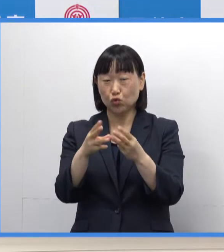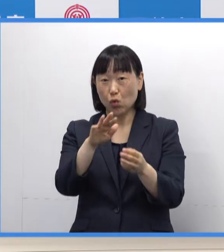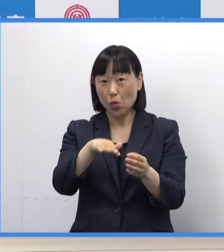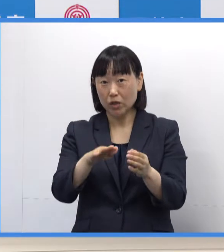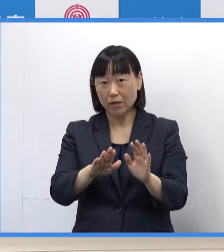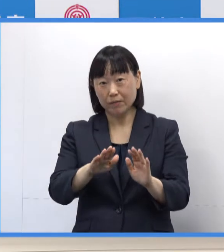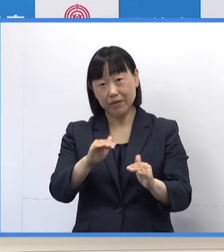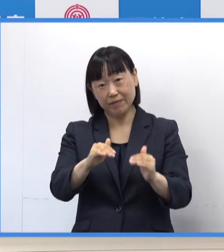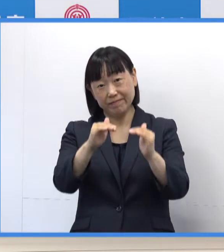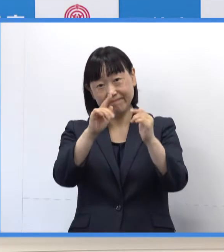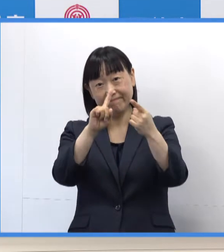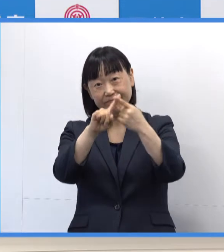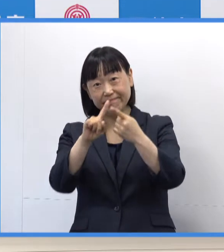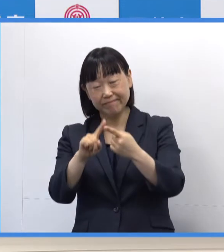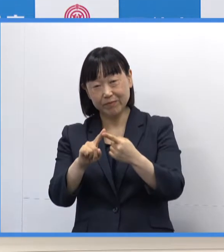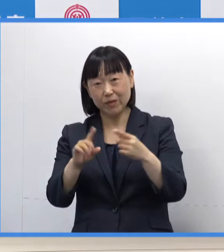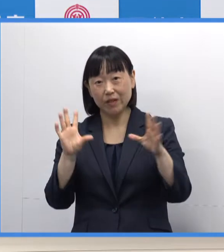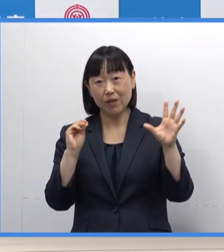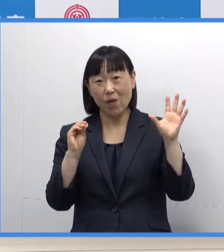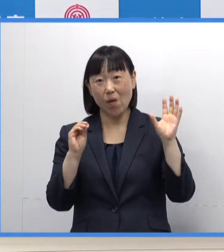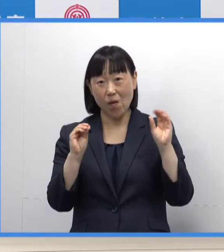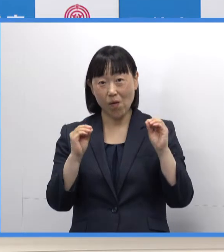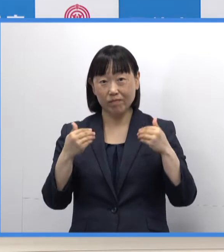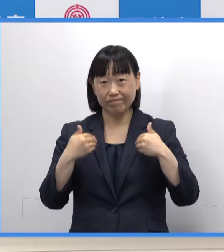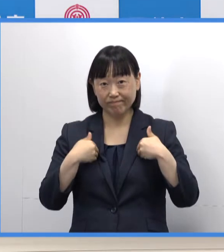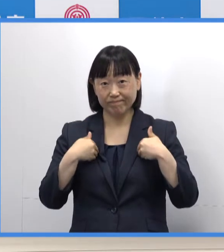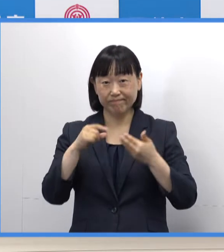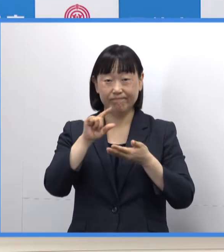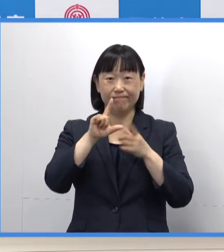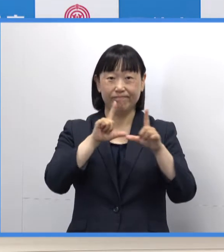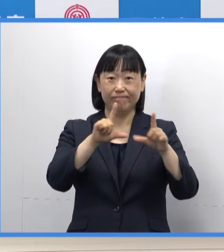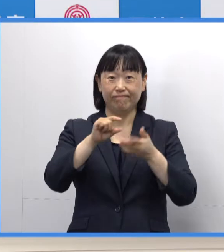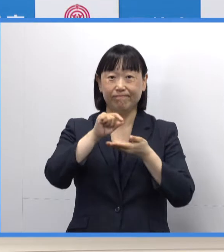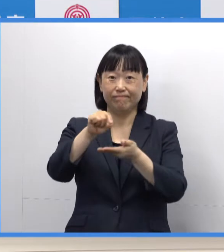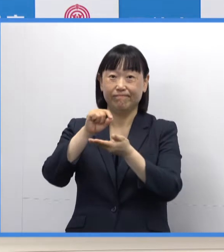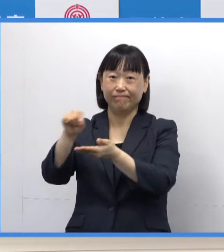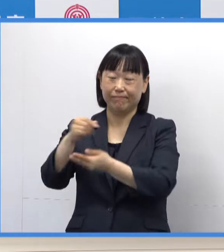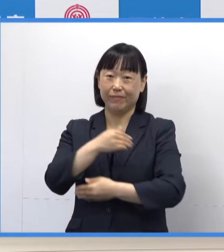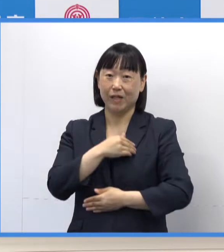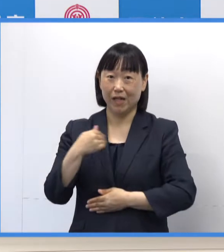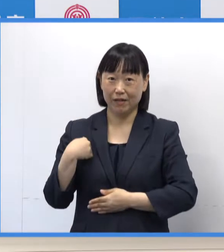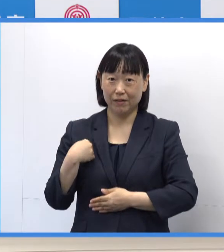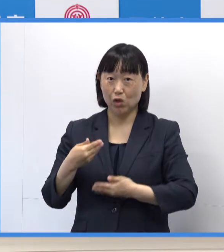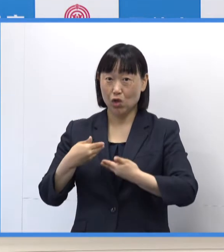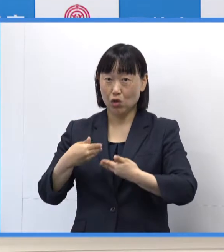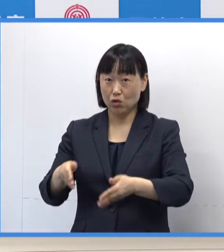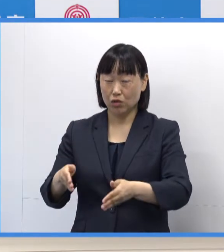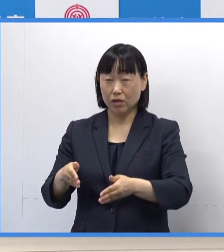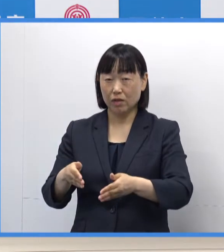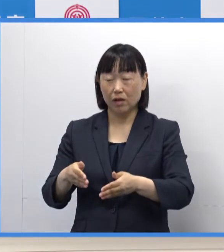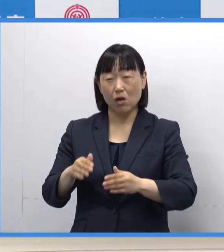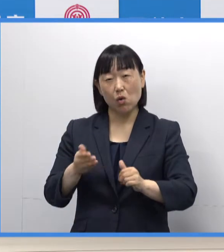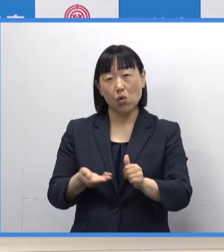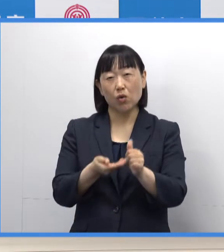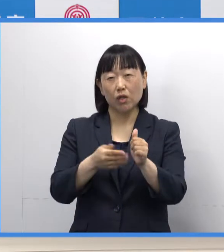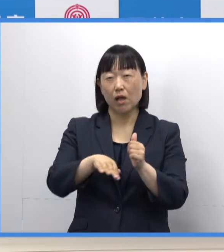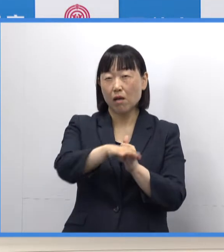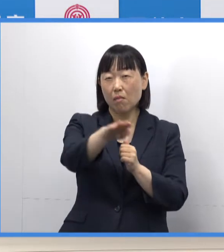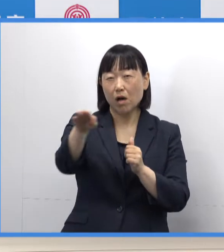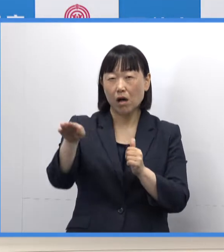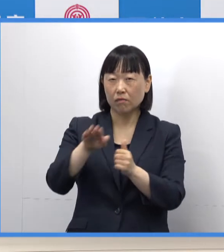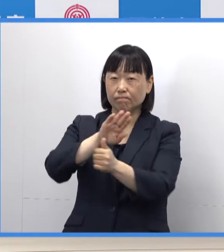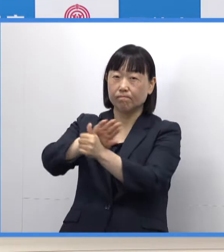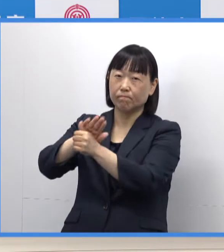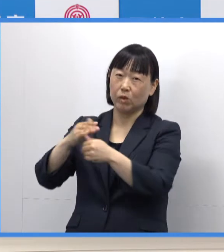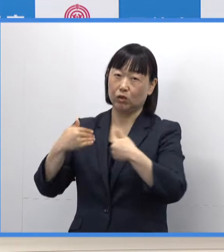の成長に合わせ必要な情報をお届けしていきます。出産や子育てには周りの方の